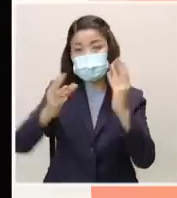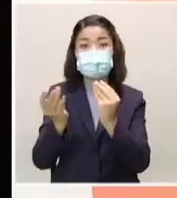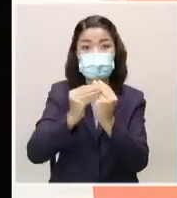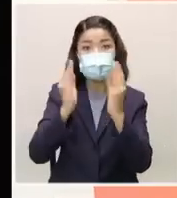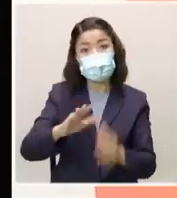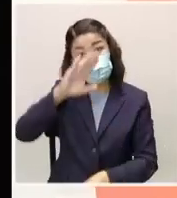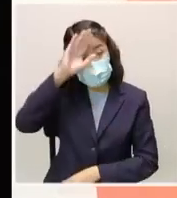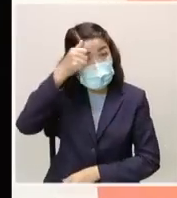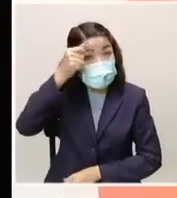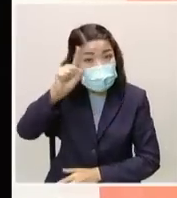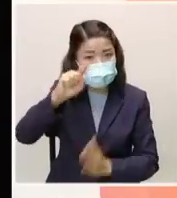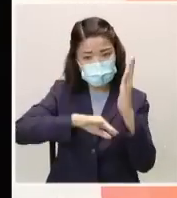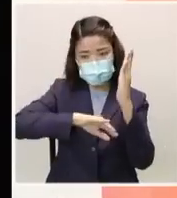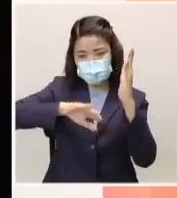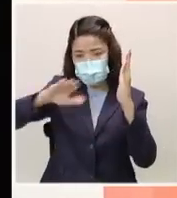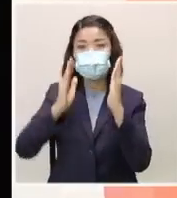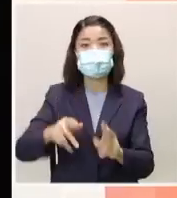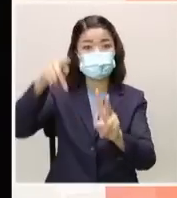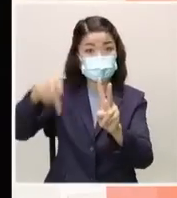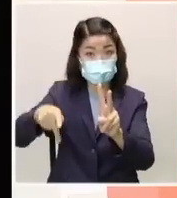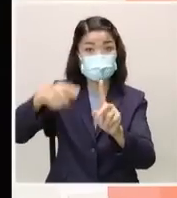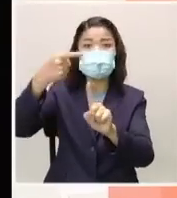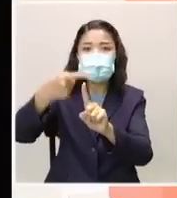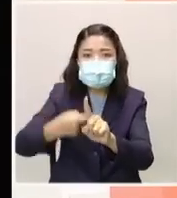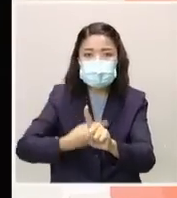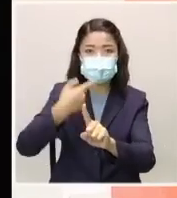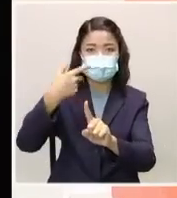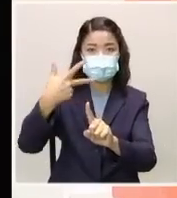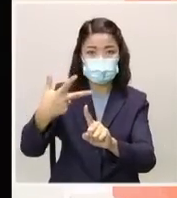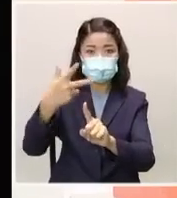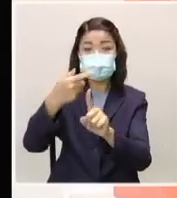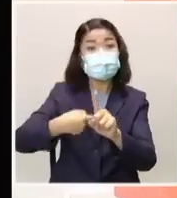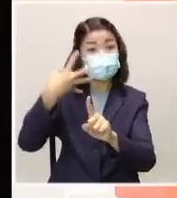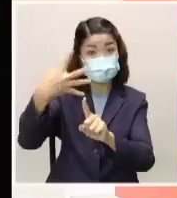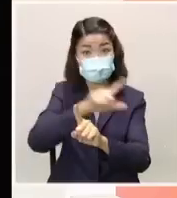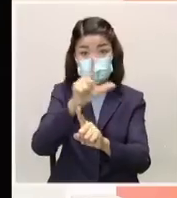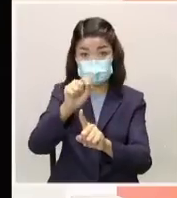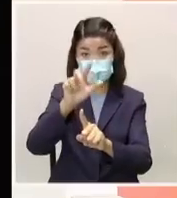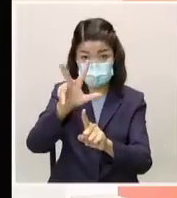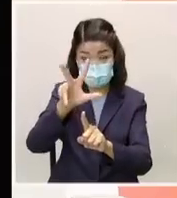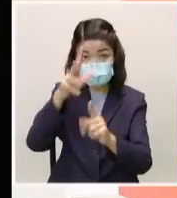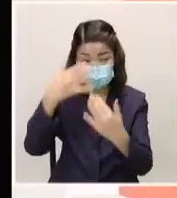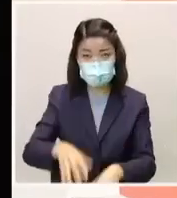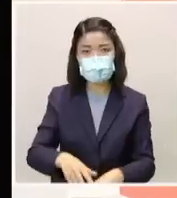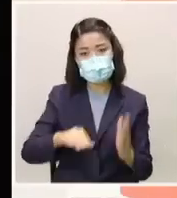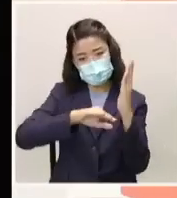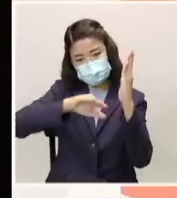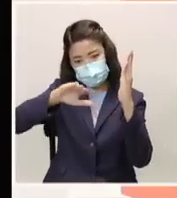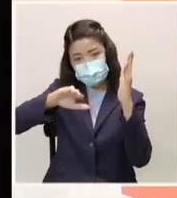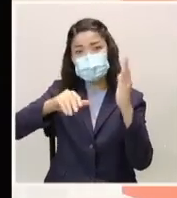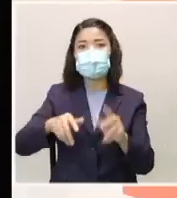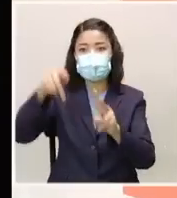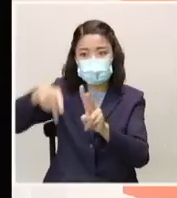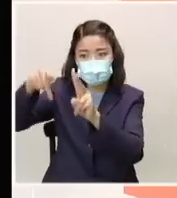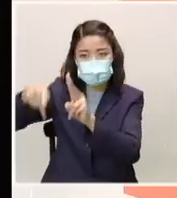ดเชื้อรายวันทะลุไปถึง 2,000 รายเมื่อ23เมษายนและตัวเลขหลัก 2,000 ก็อยู่ต่อเนื่อง6วันด้วย